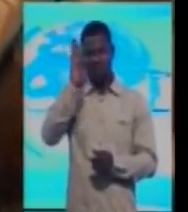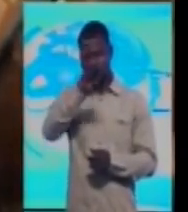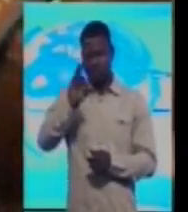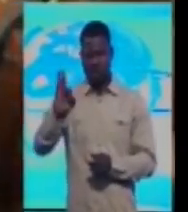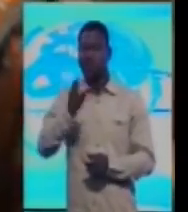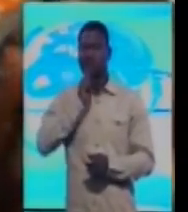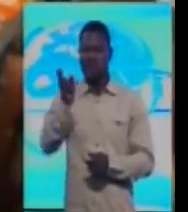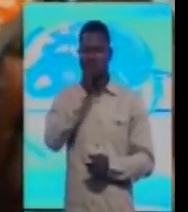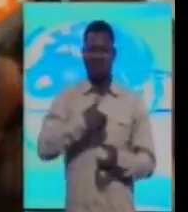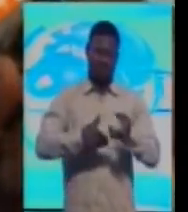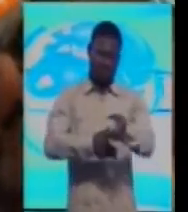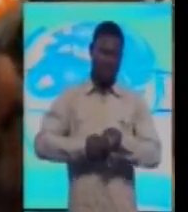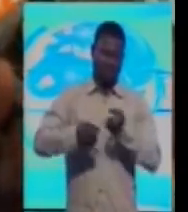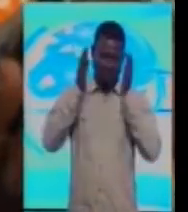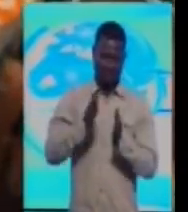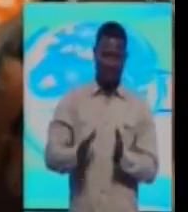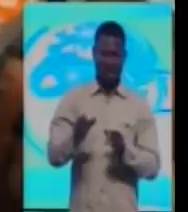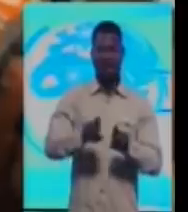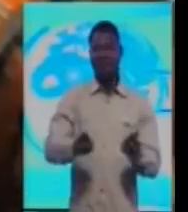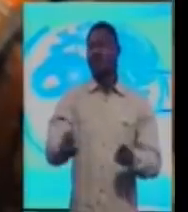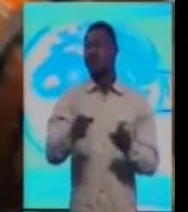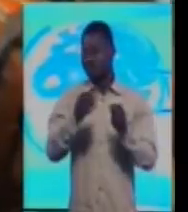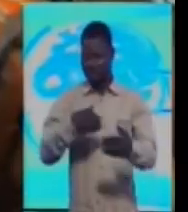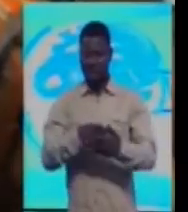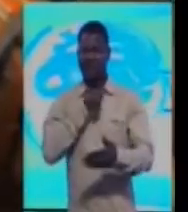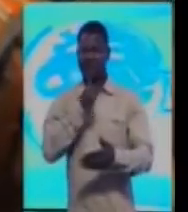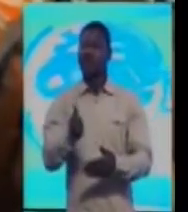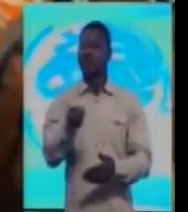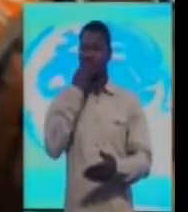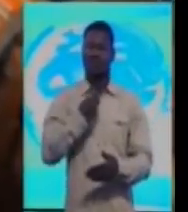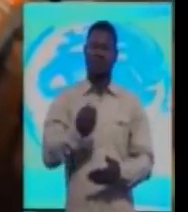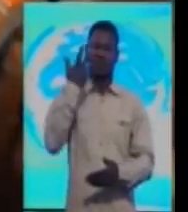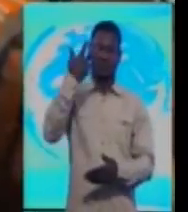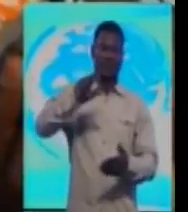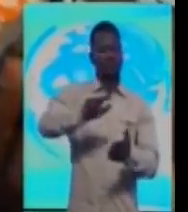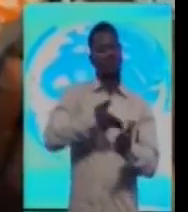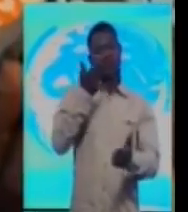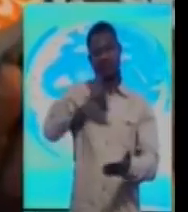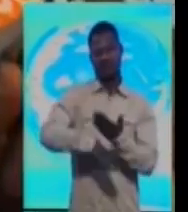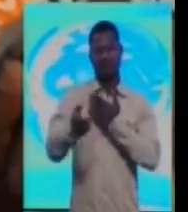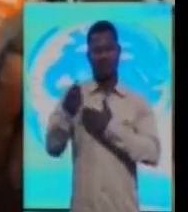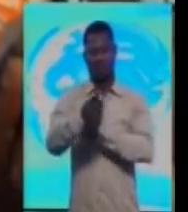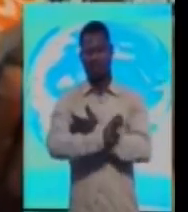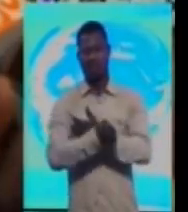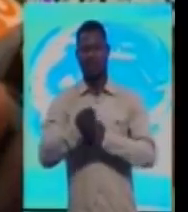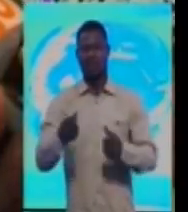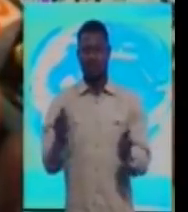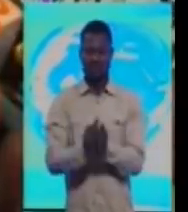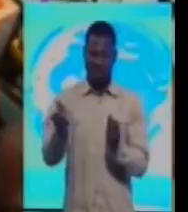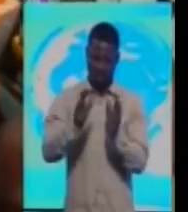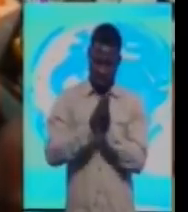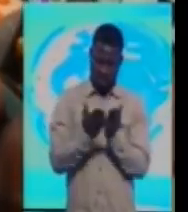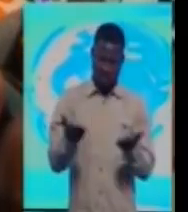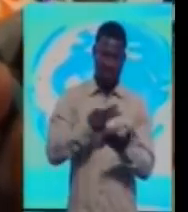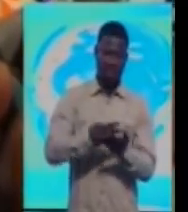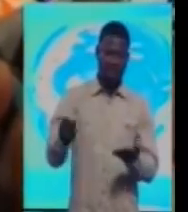vraiment n'ont pas suffisamment mangé 3 fois dans la journée. Et avec cet instrument bien compris, bien adopté, nous